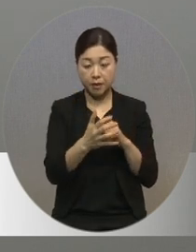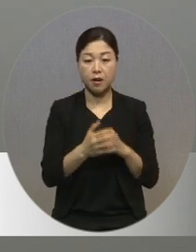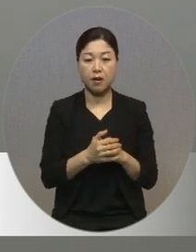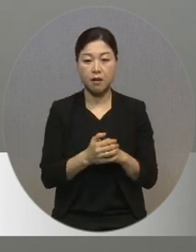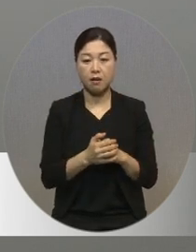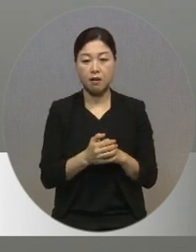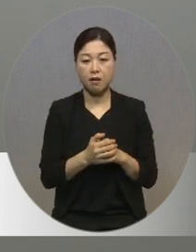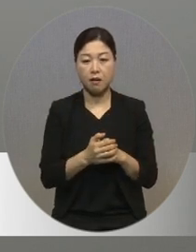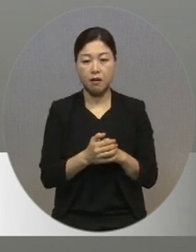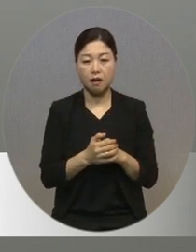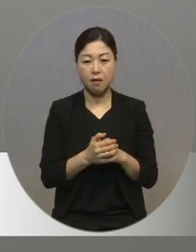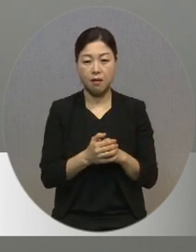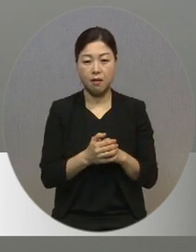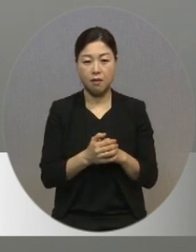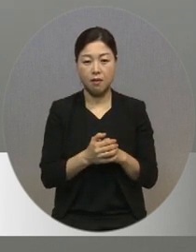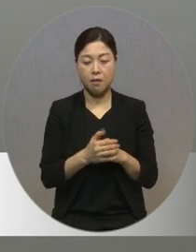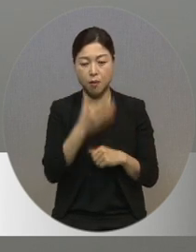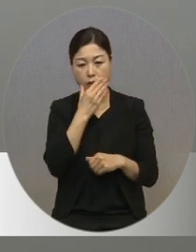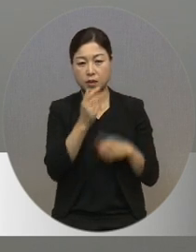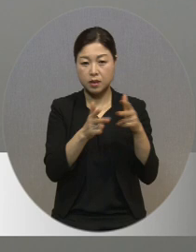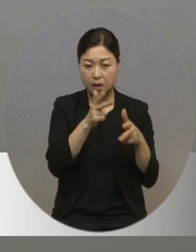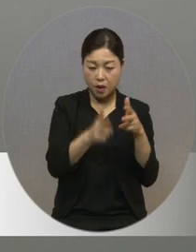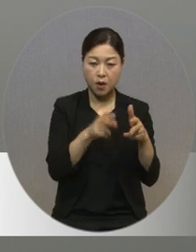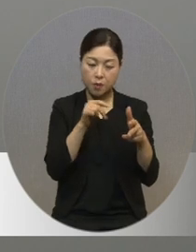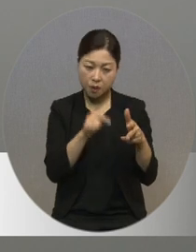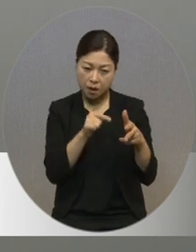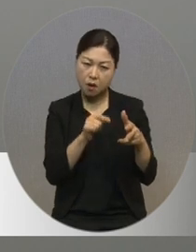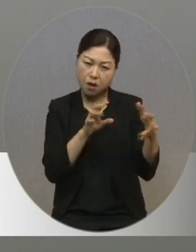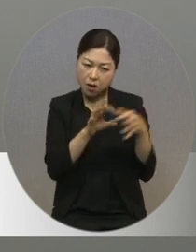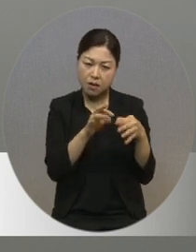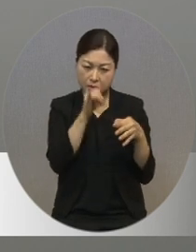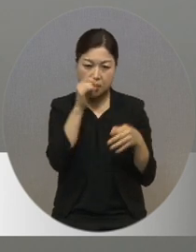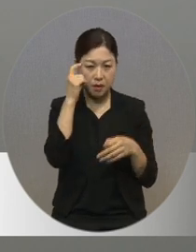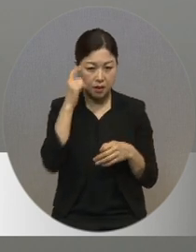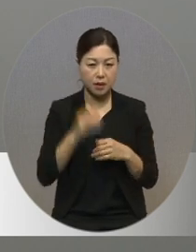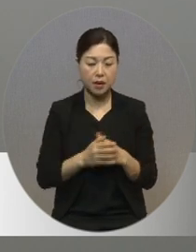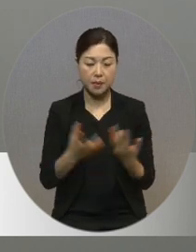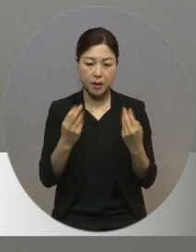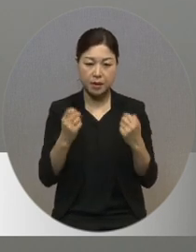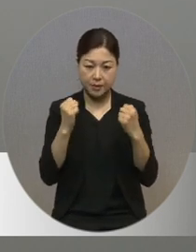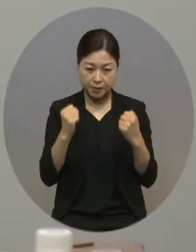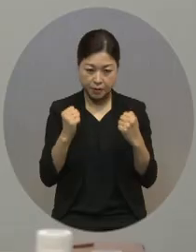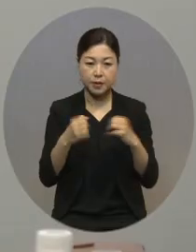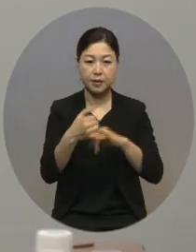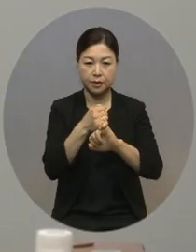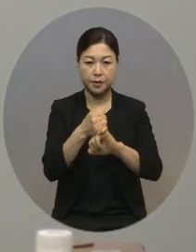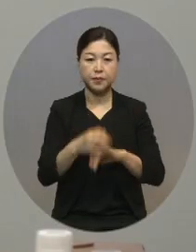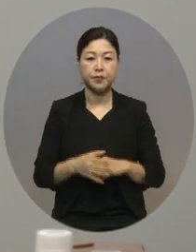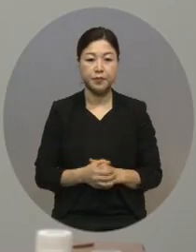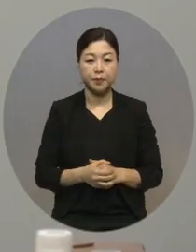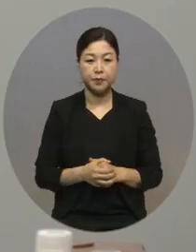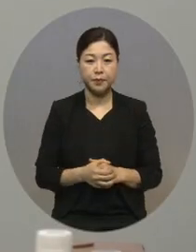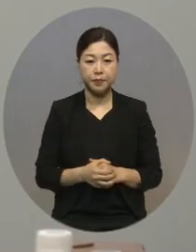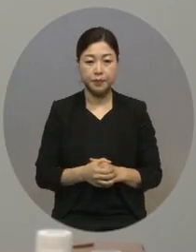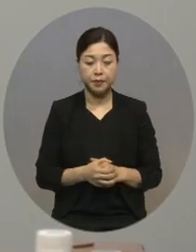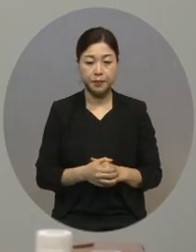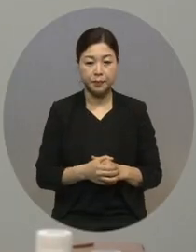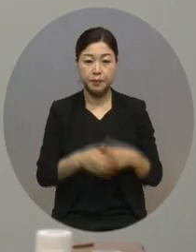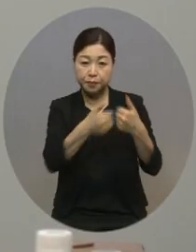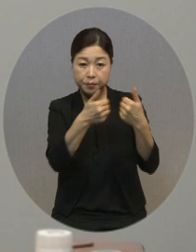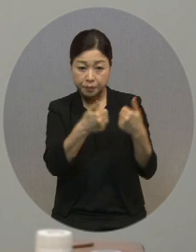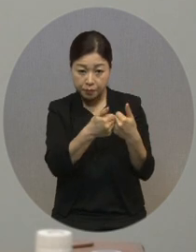훨씬 더 중요한 복지사업의 일환이라고 생각합니다. 많이 응원하도록 하겠습니다. 대의원 현황, 감사